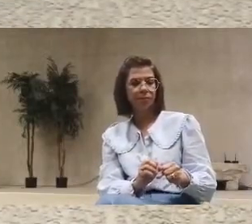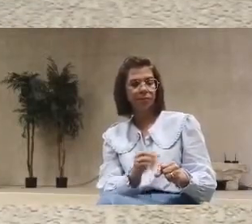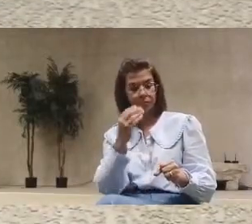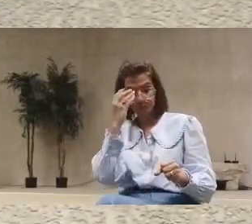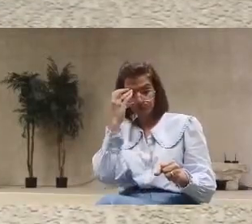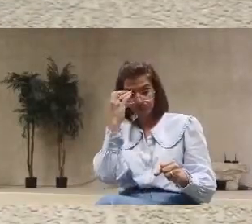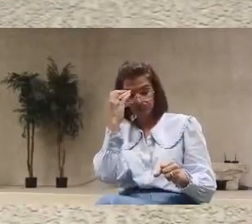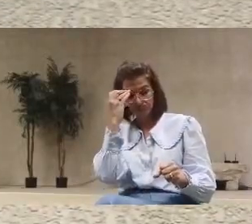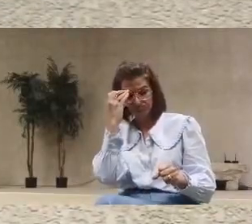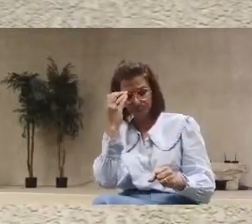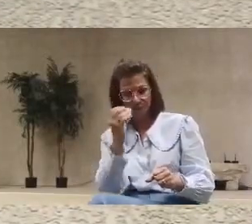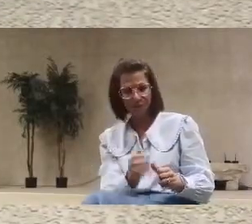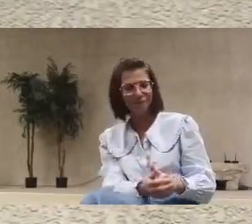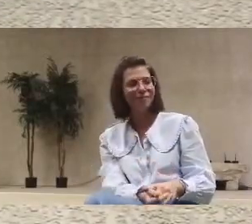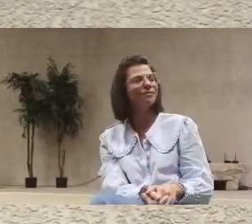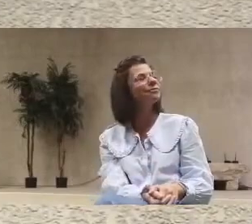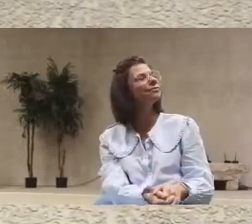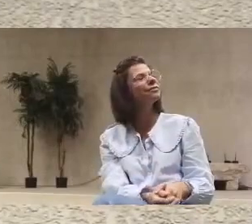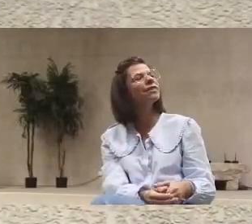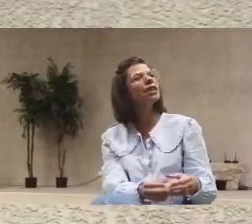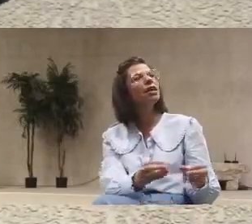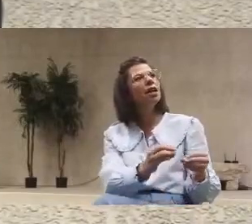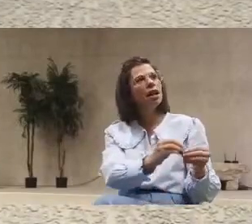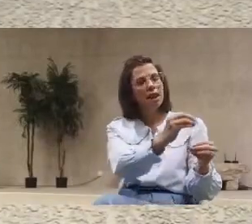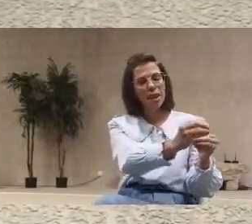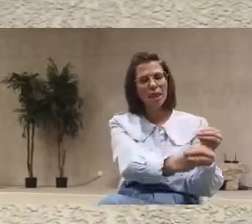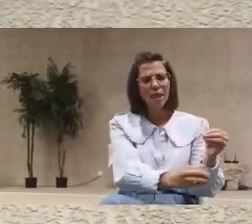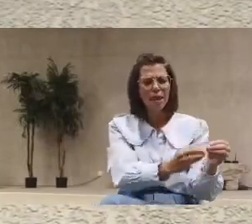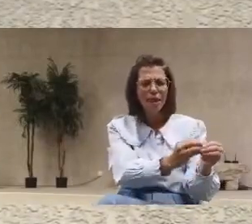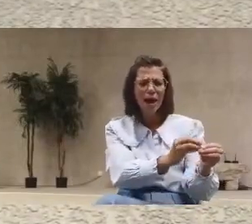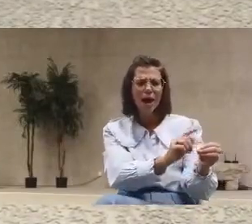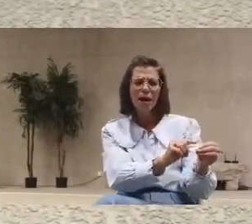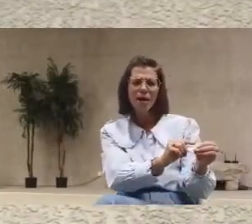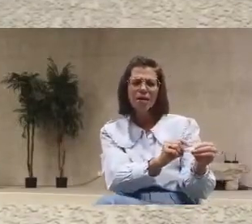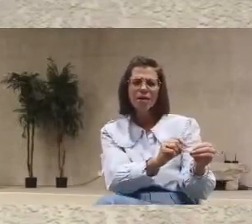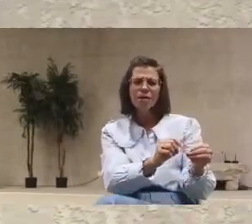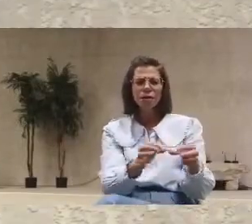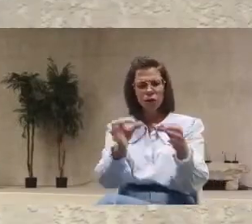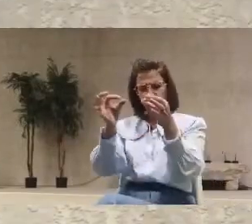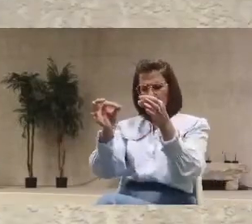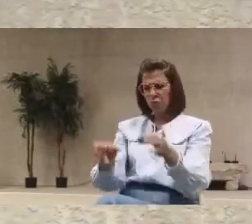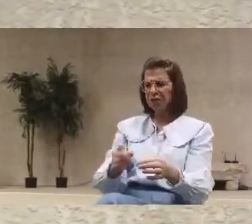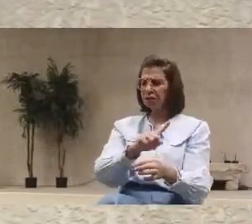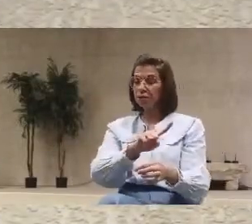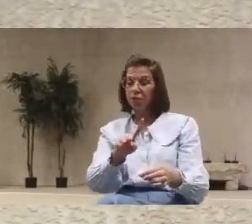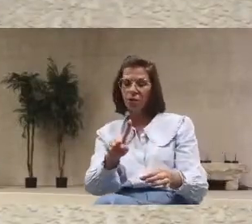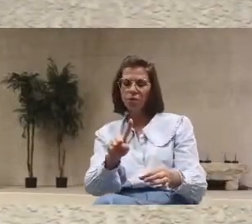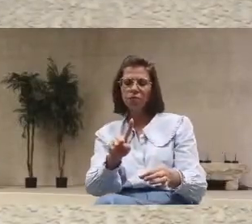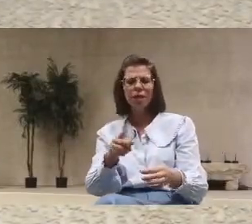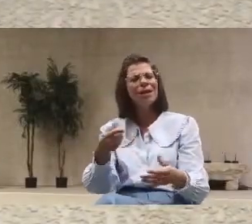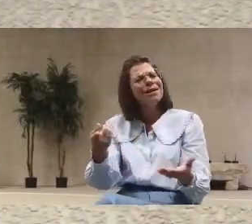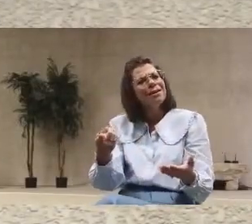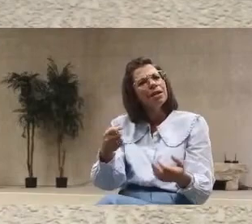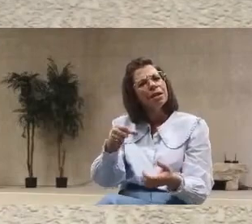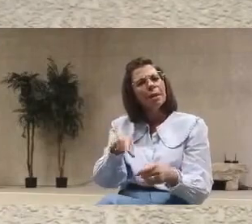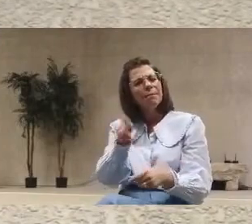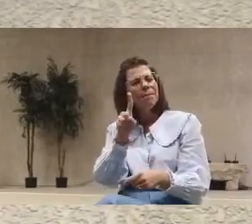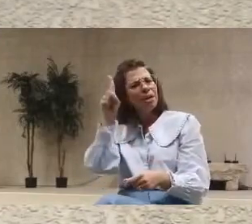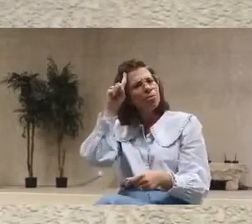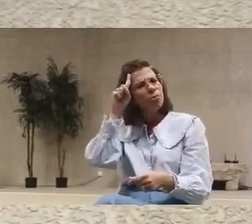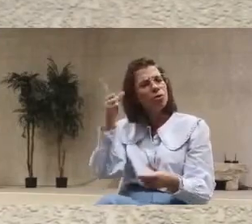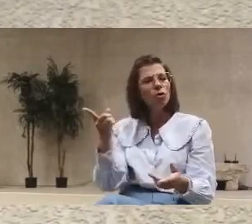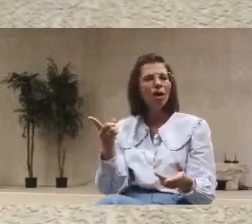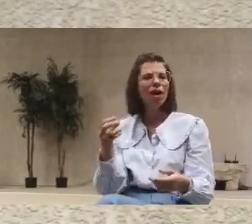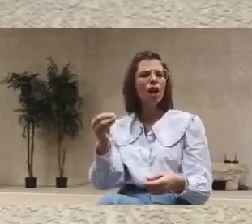a plus de justice, c'est à cause du péché. Mais Jésus,